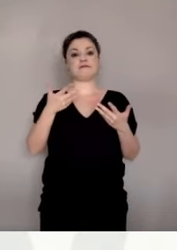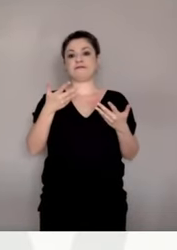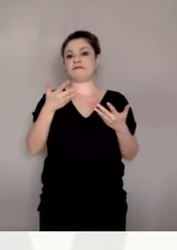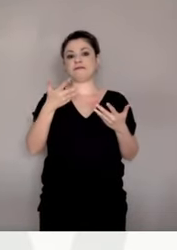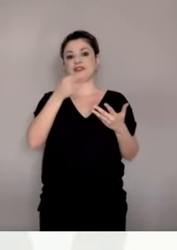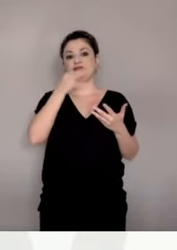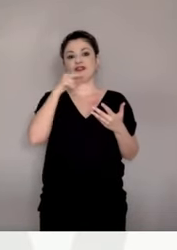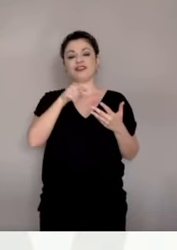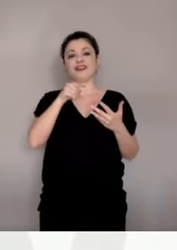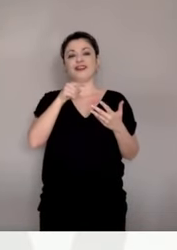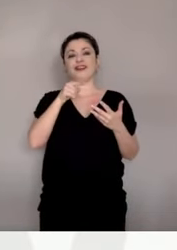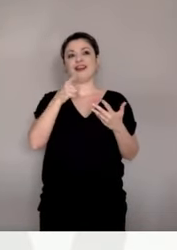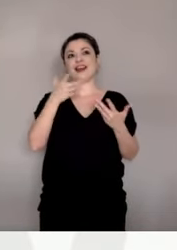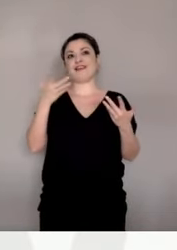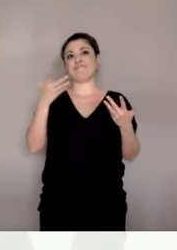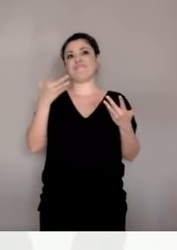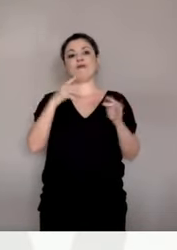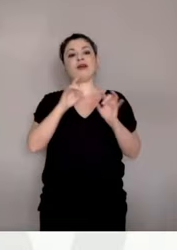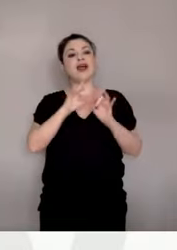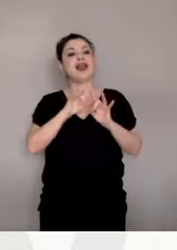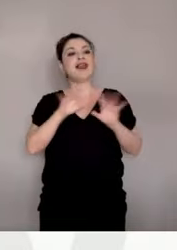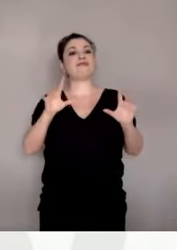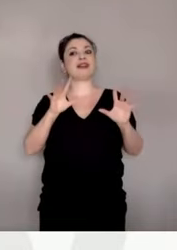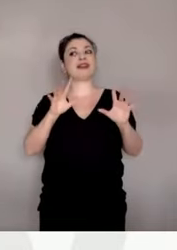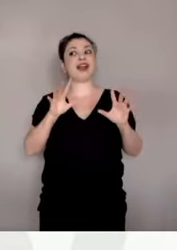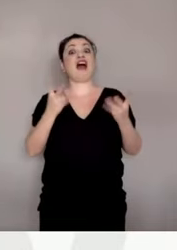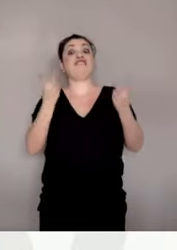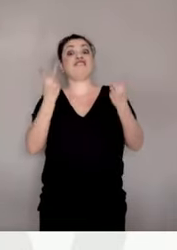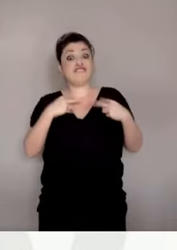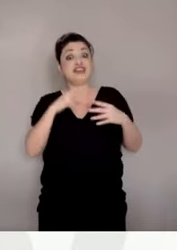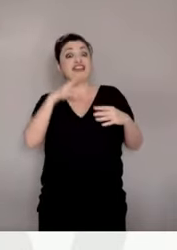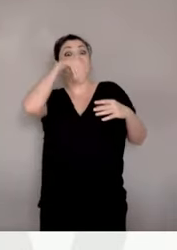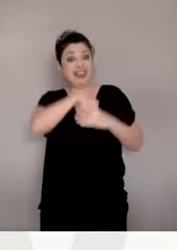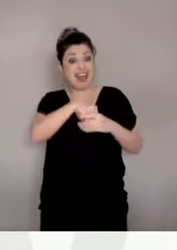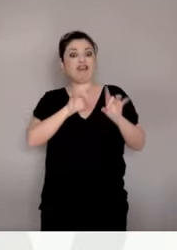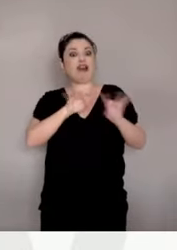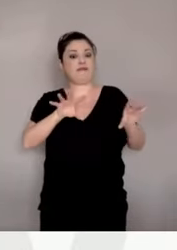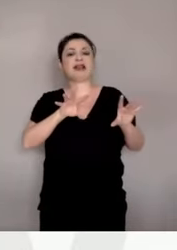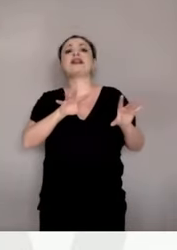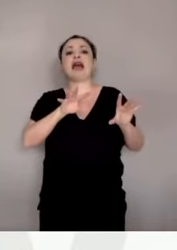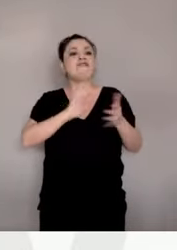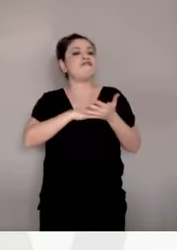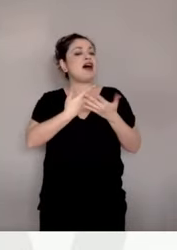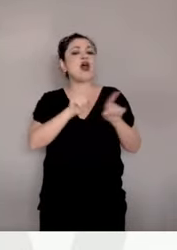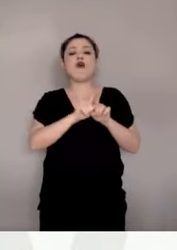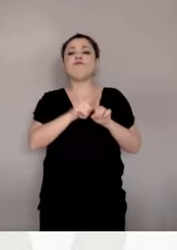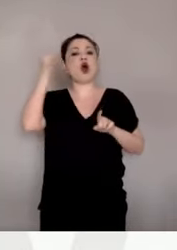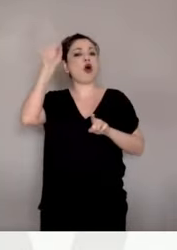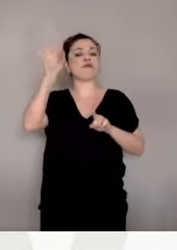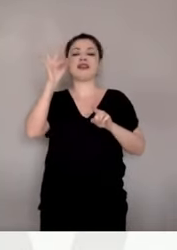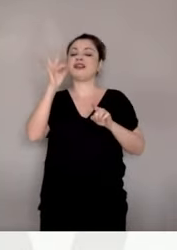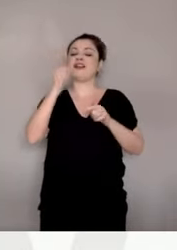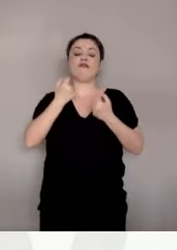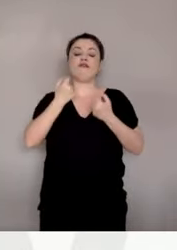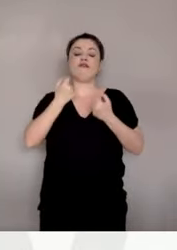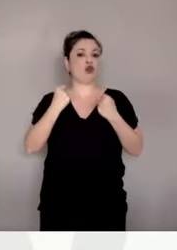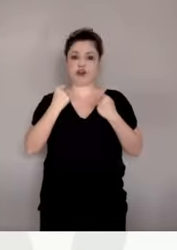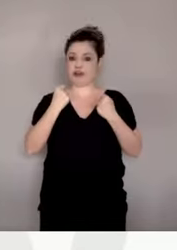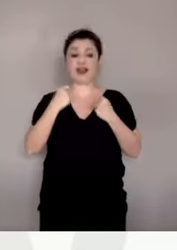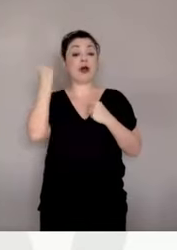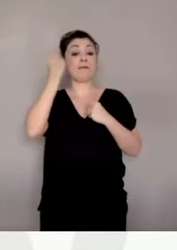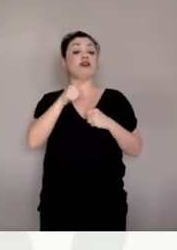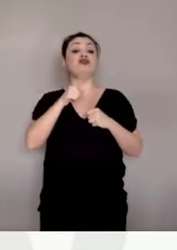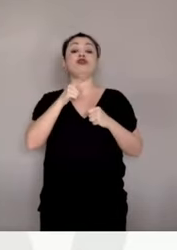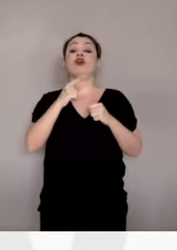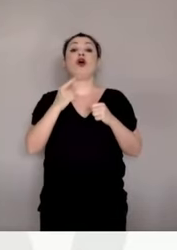l'aspirazione alla libertà e la vita nella libertà sia un obiettivo forte, beh, credo che sia il modo migliore per ricominciare